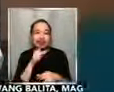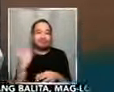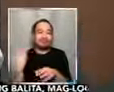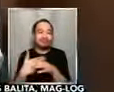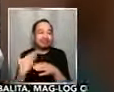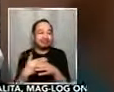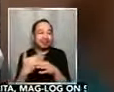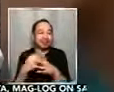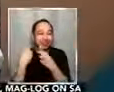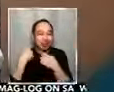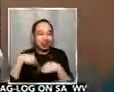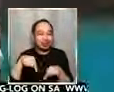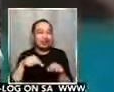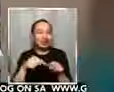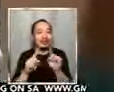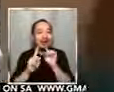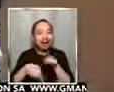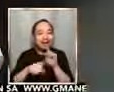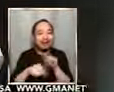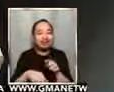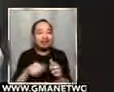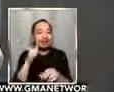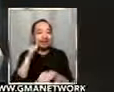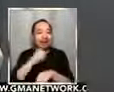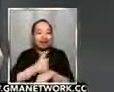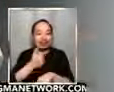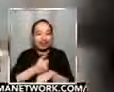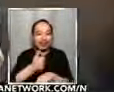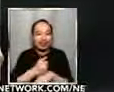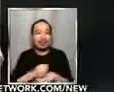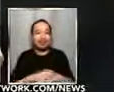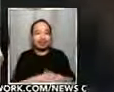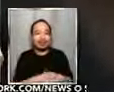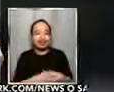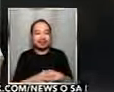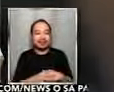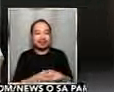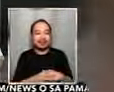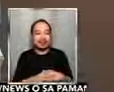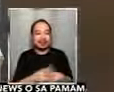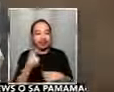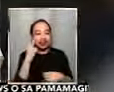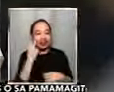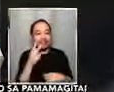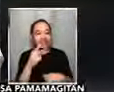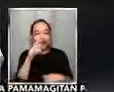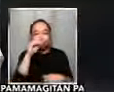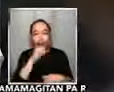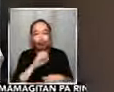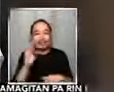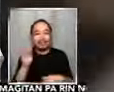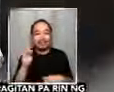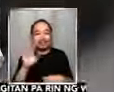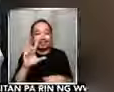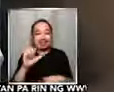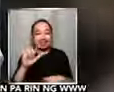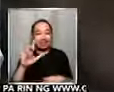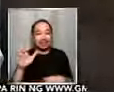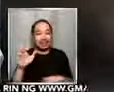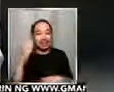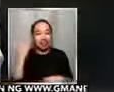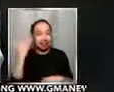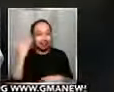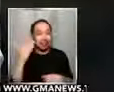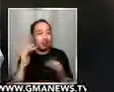habang nagsasagot ng assignments. Ang 6 years old namang si Lyle, na nooy nasa